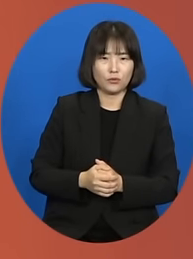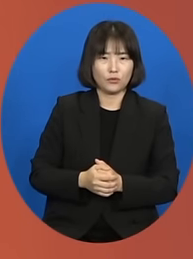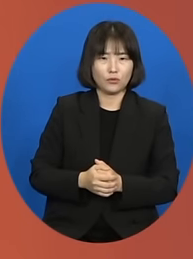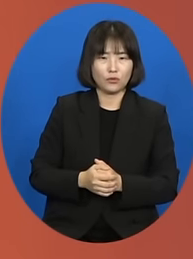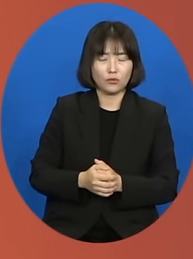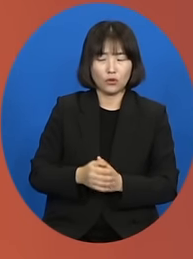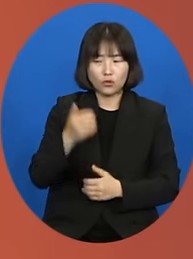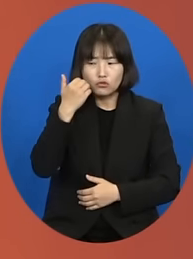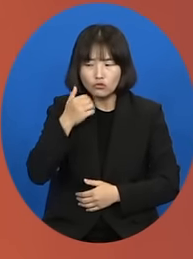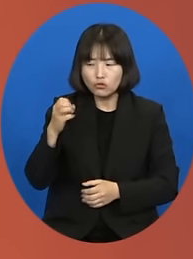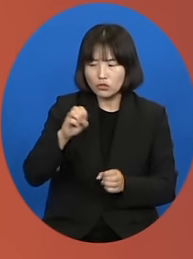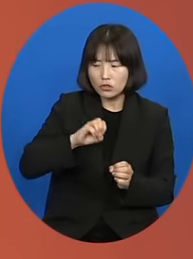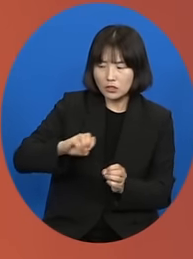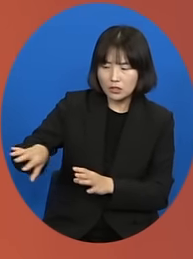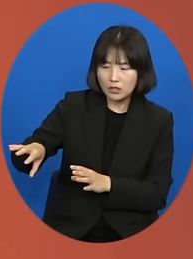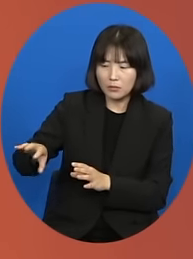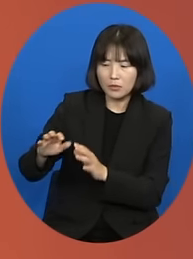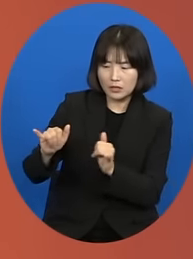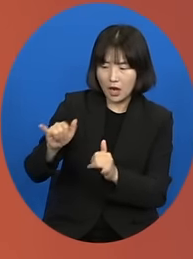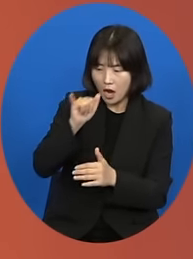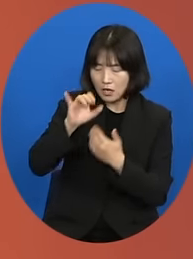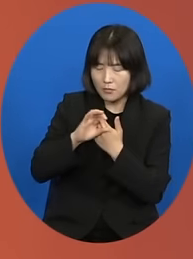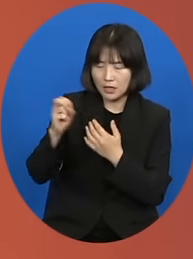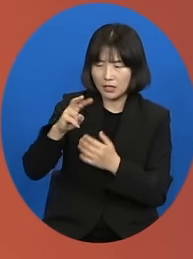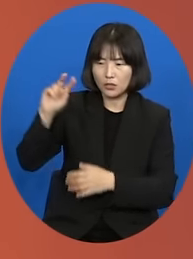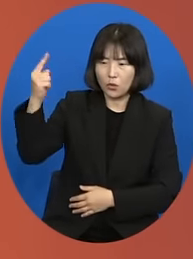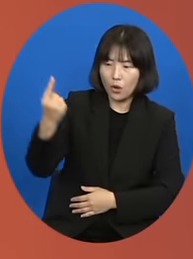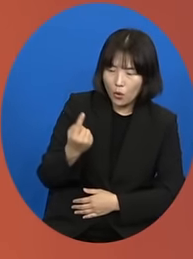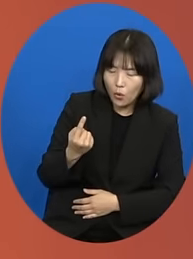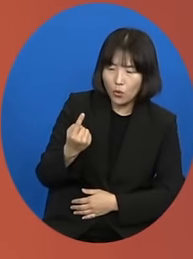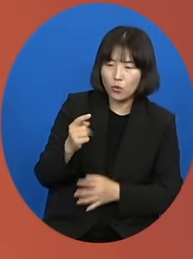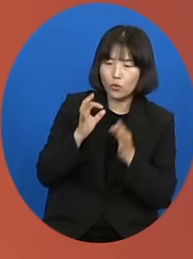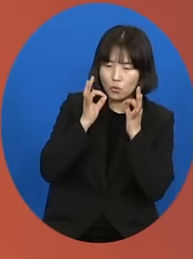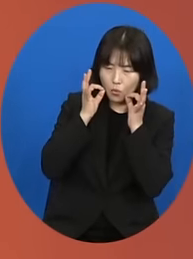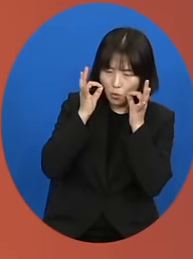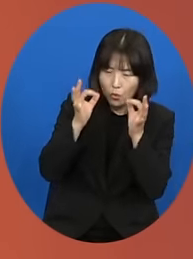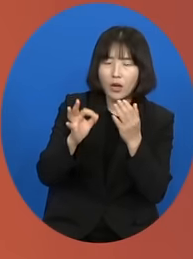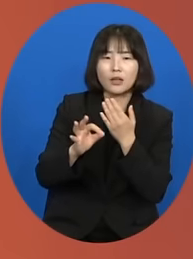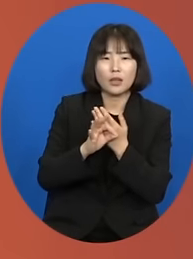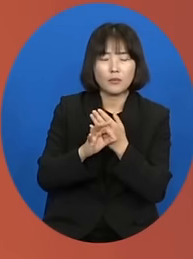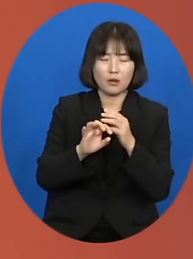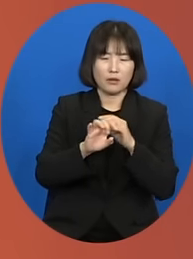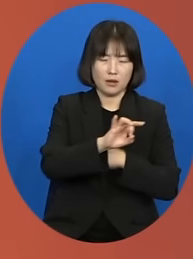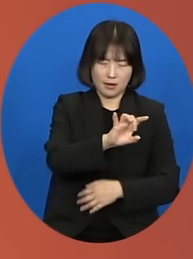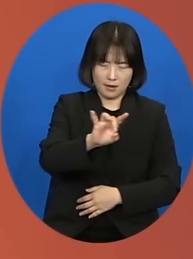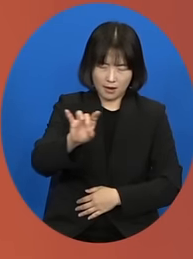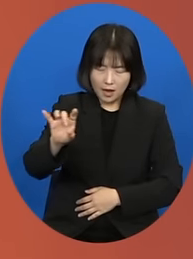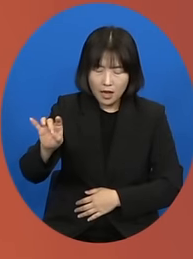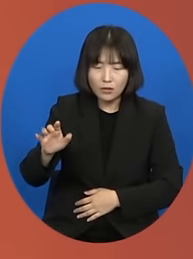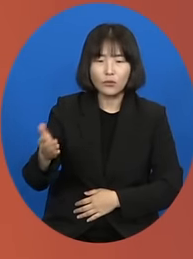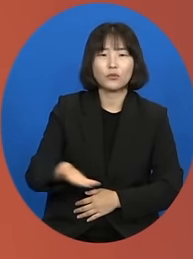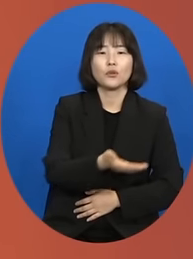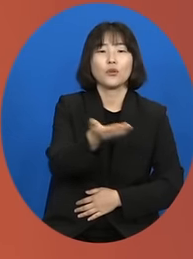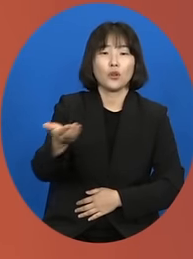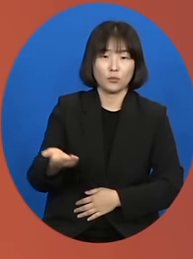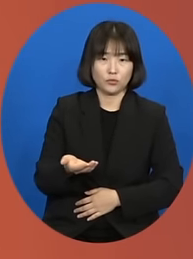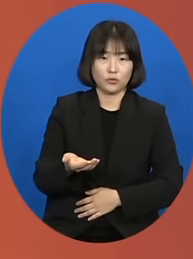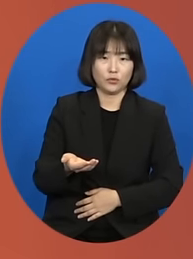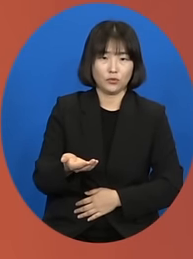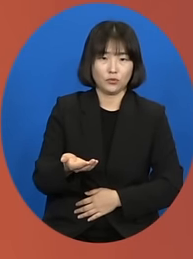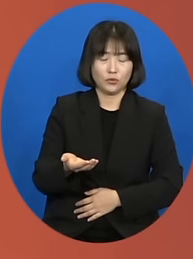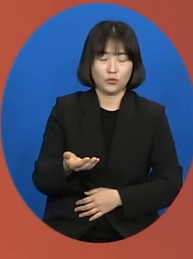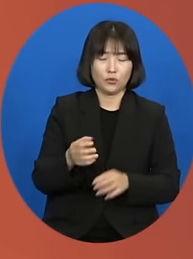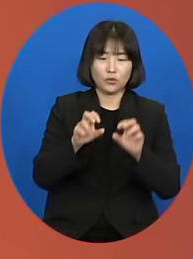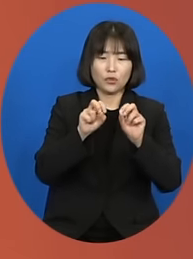나의 삶과 시간과 노력을 드린다면 여러분 한 사람 한 사람도 주님께서 선교사로 여러분의 삶의 자리에서